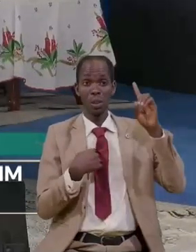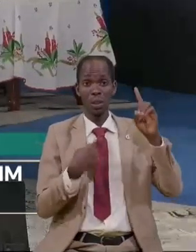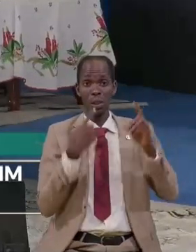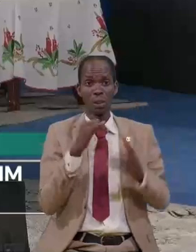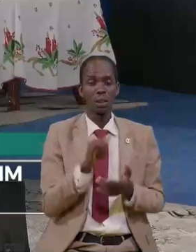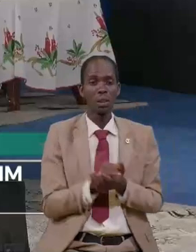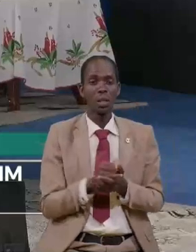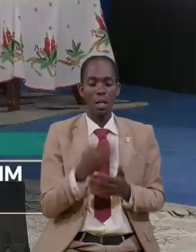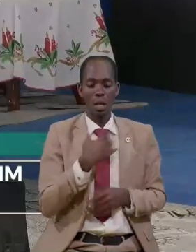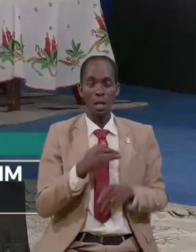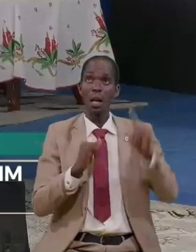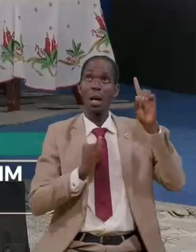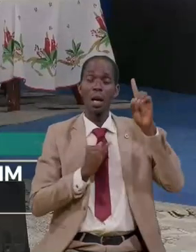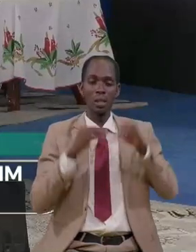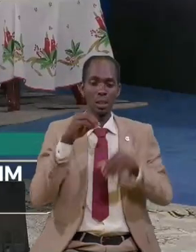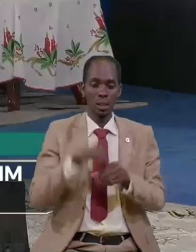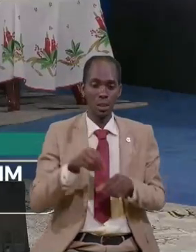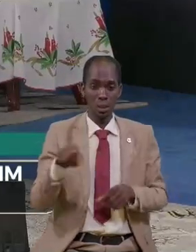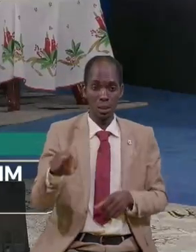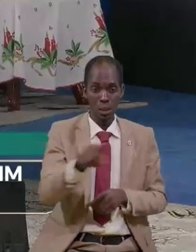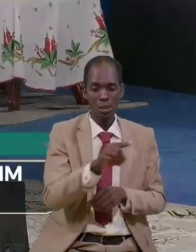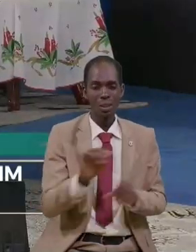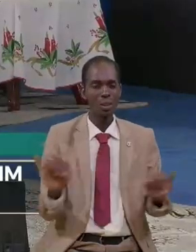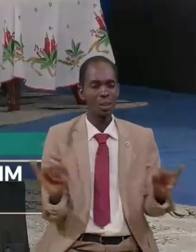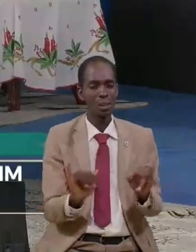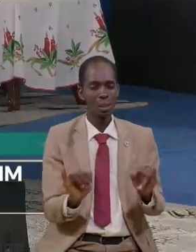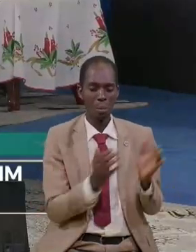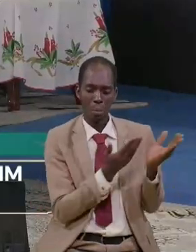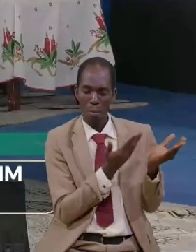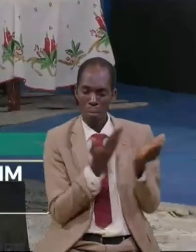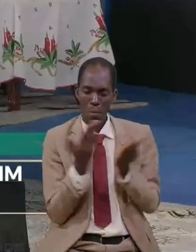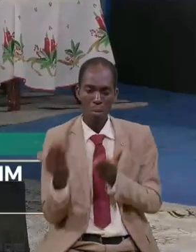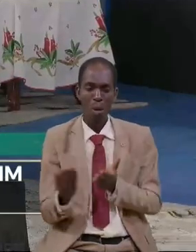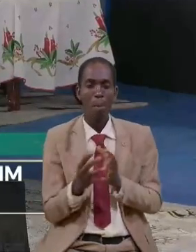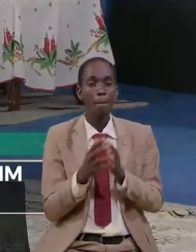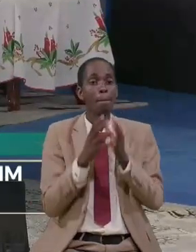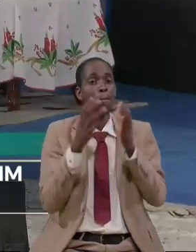et moi en lui, porte beaucoup de fruits.